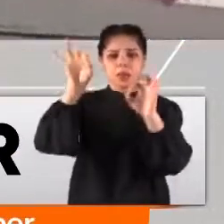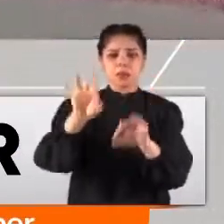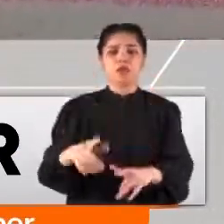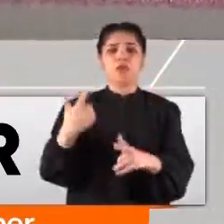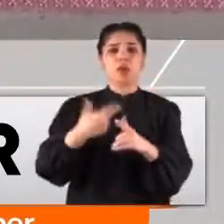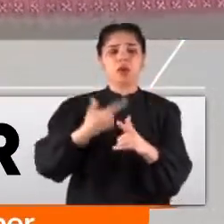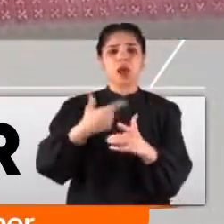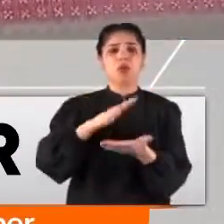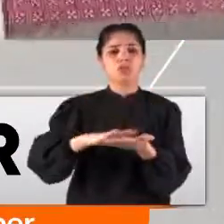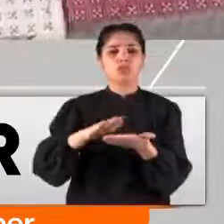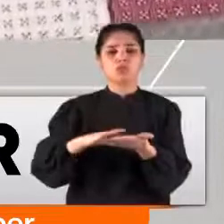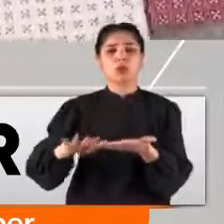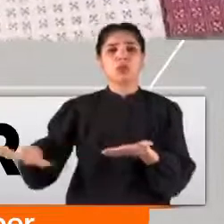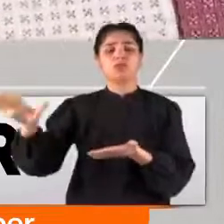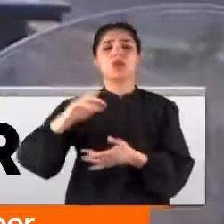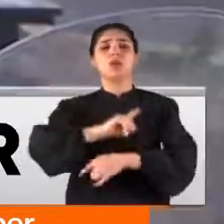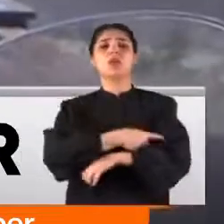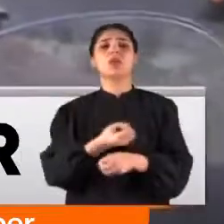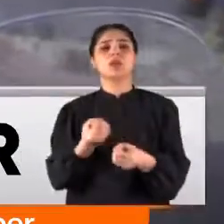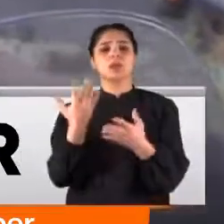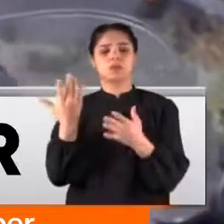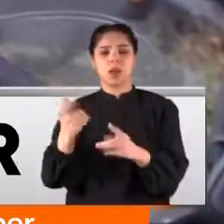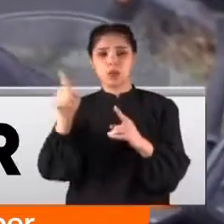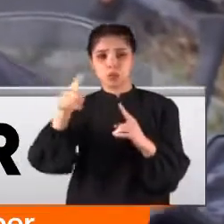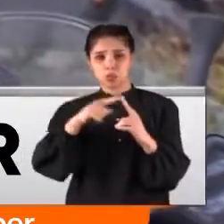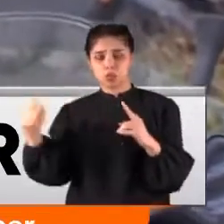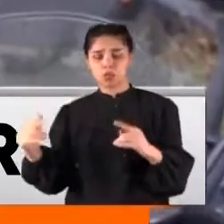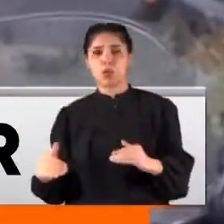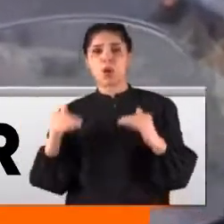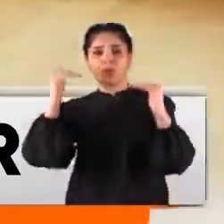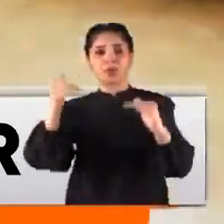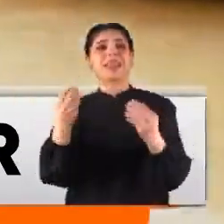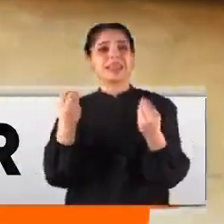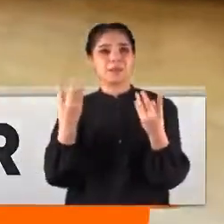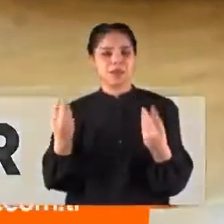güncellemesini taşıyacak durumları yok. O sürenin uzatılması iyi mi sizce? İyi, iyi bence iyi.